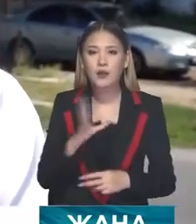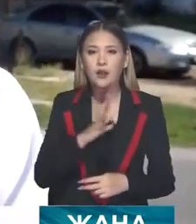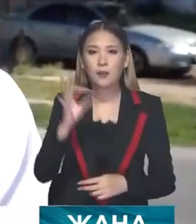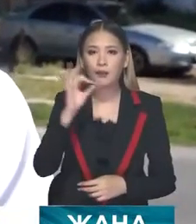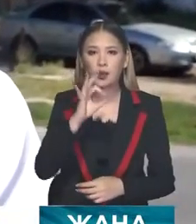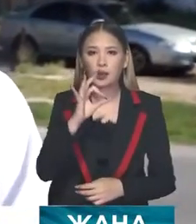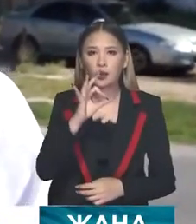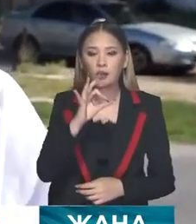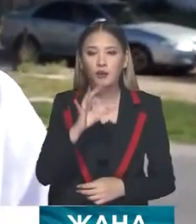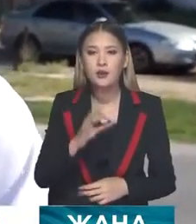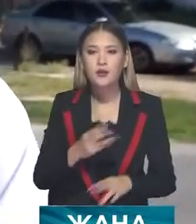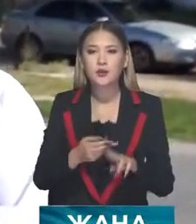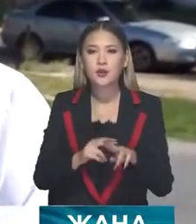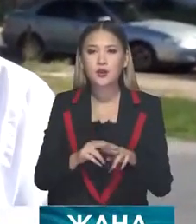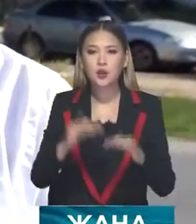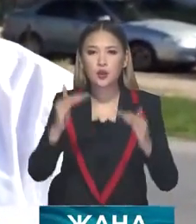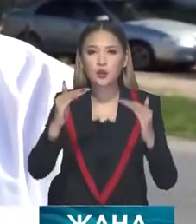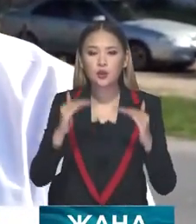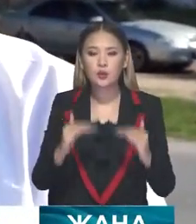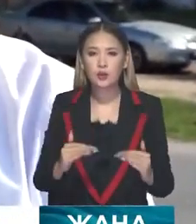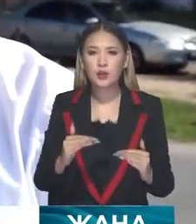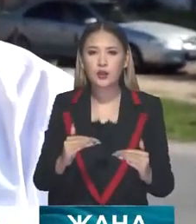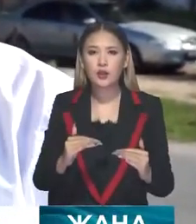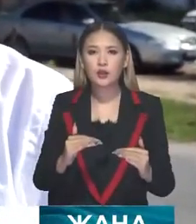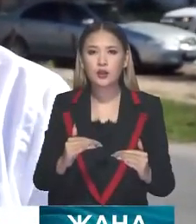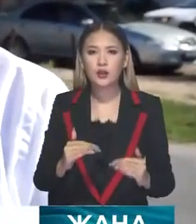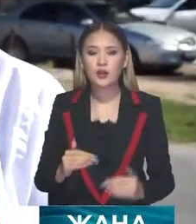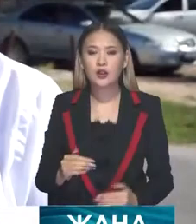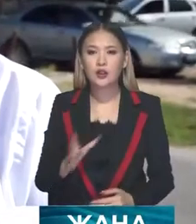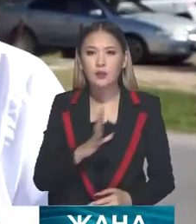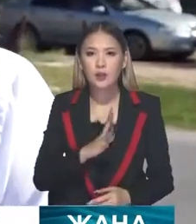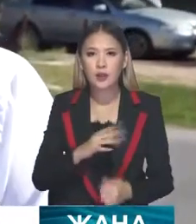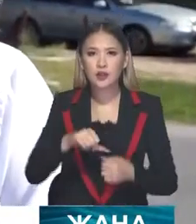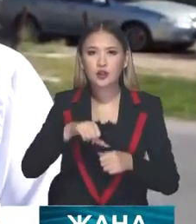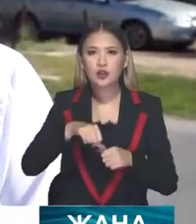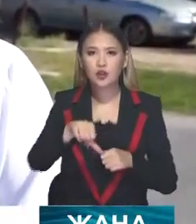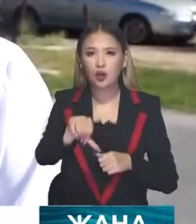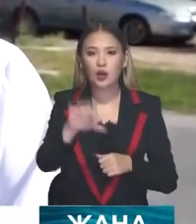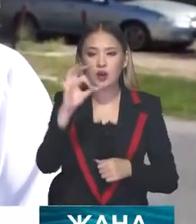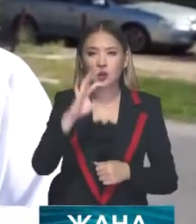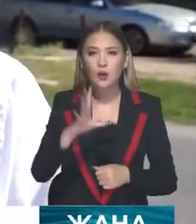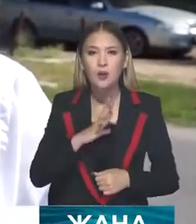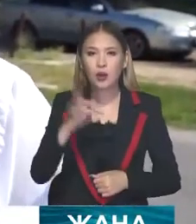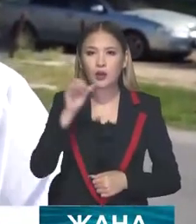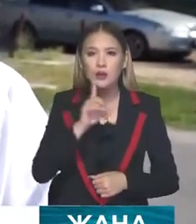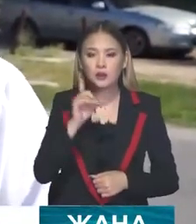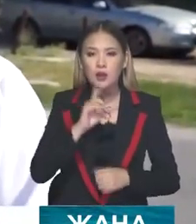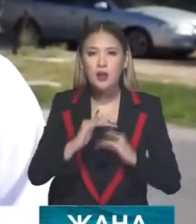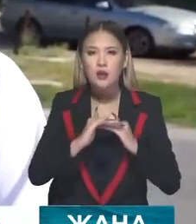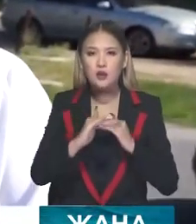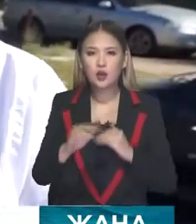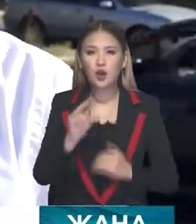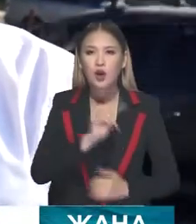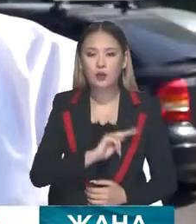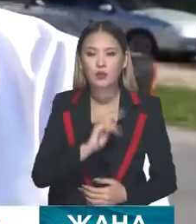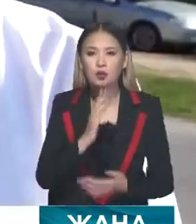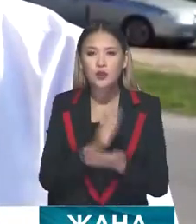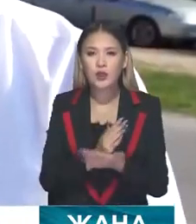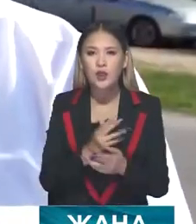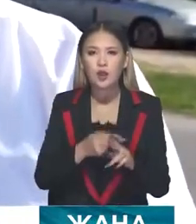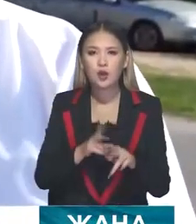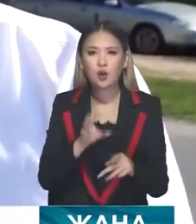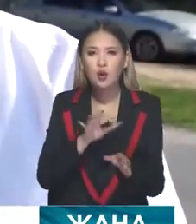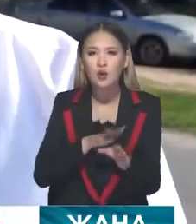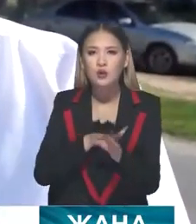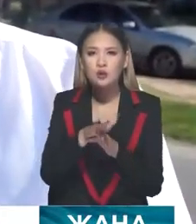мекемелер төменгі слойда асфальт салынса уақытша ашып жұмыстар жүргізе береді. Бірақ енді толықтай